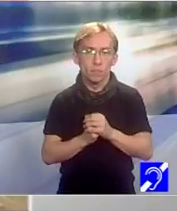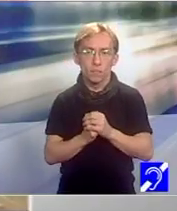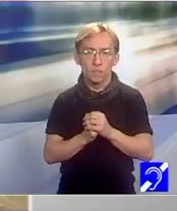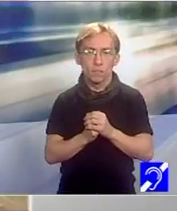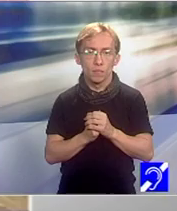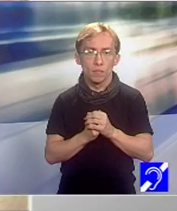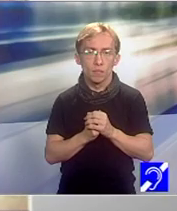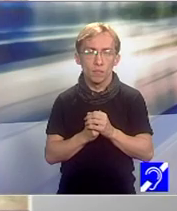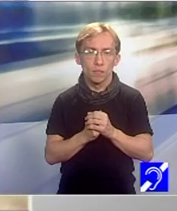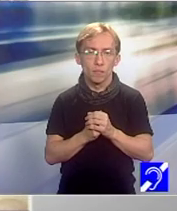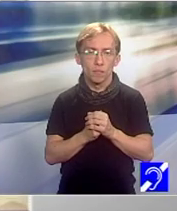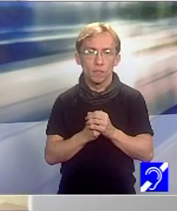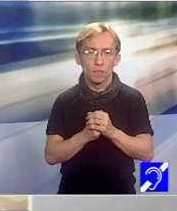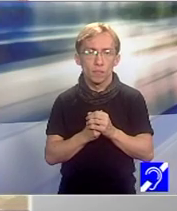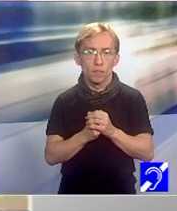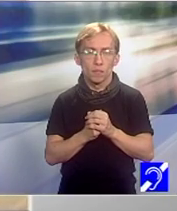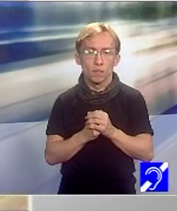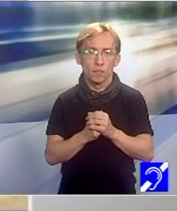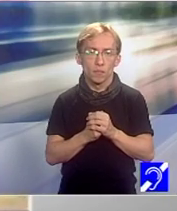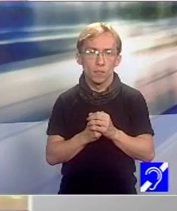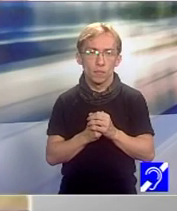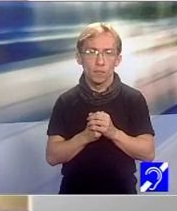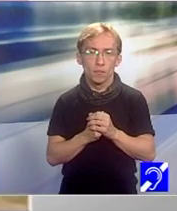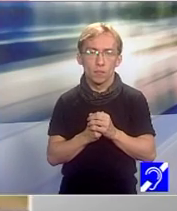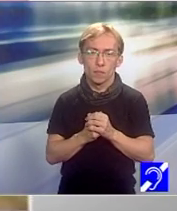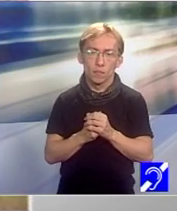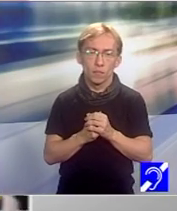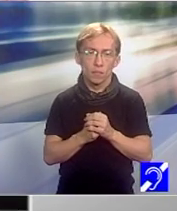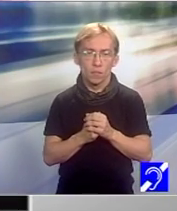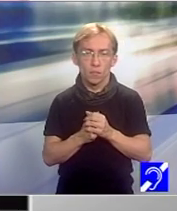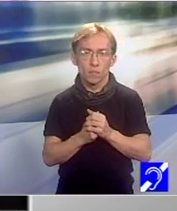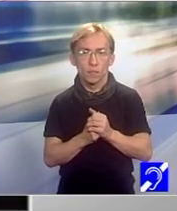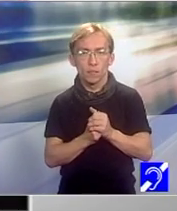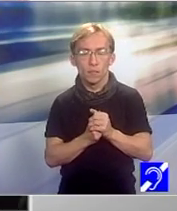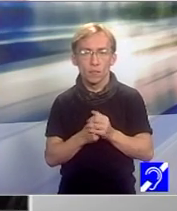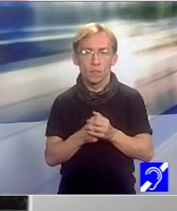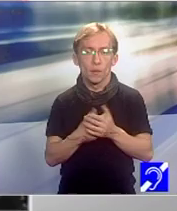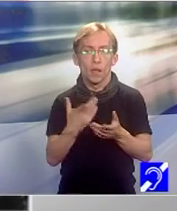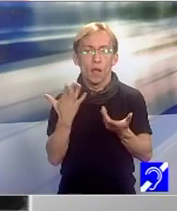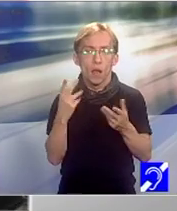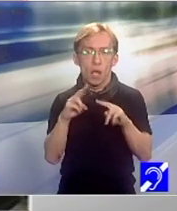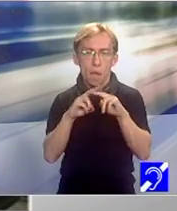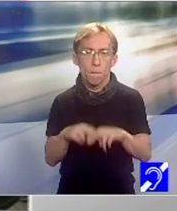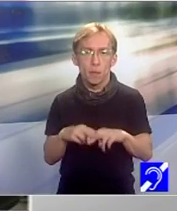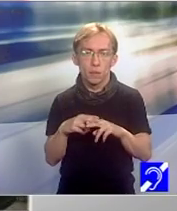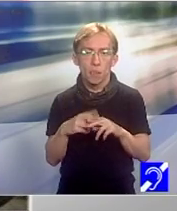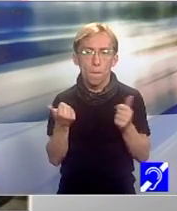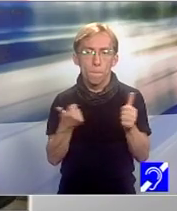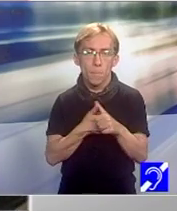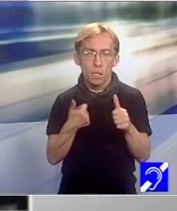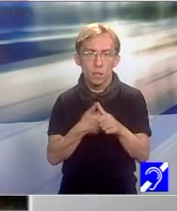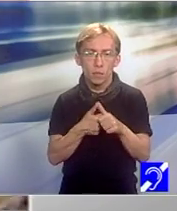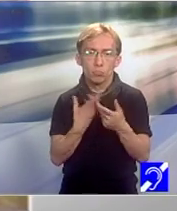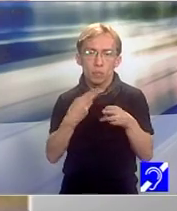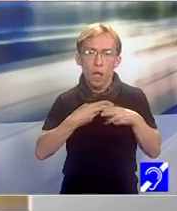mă contrarea un pic acest lucru și înseamnă un mod a comunica cu jucătorii, cu prietenii. Deci